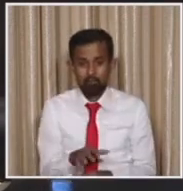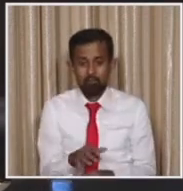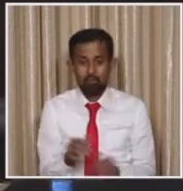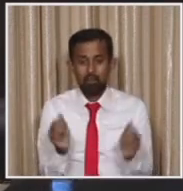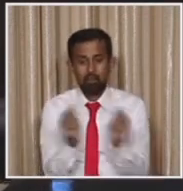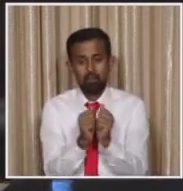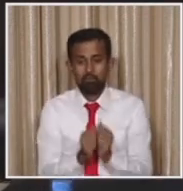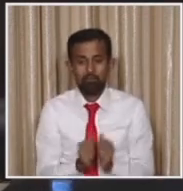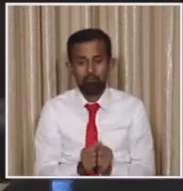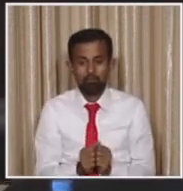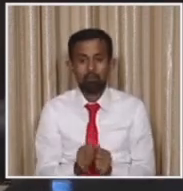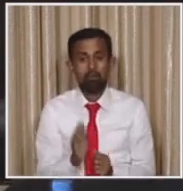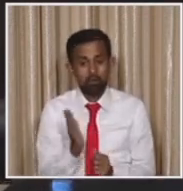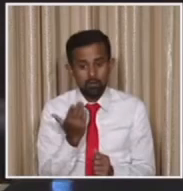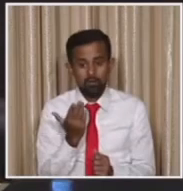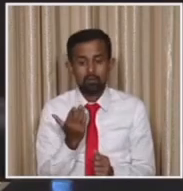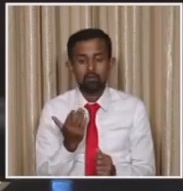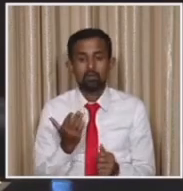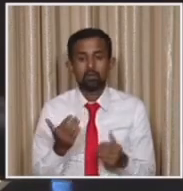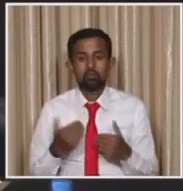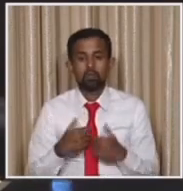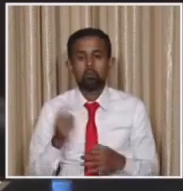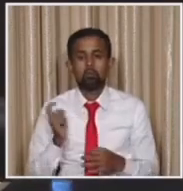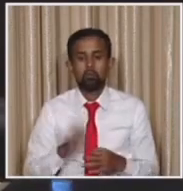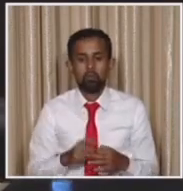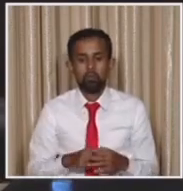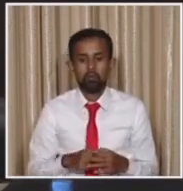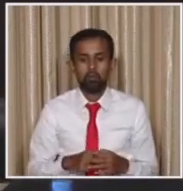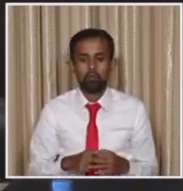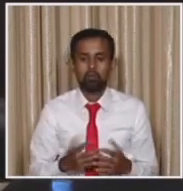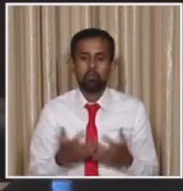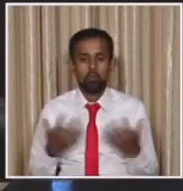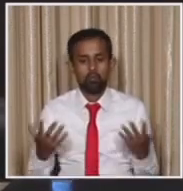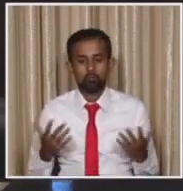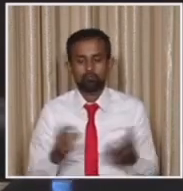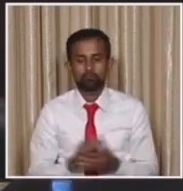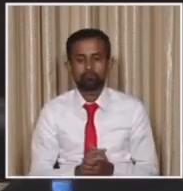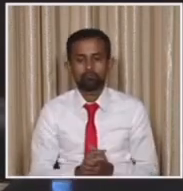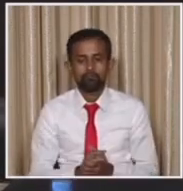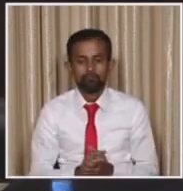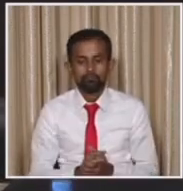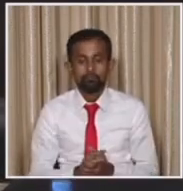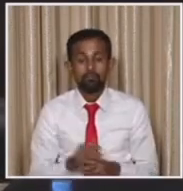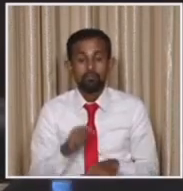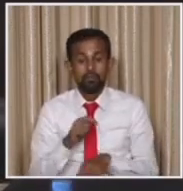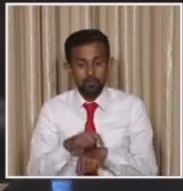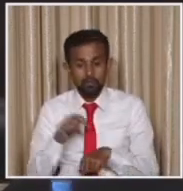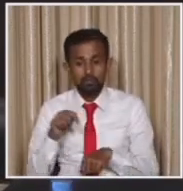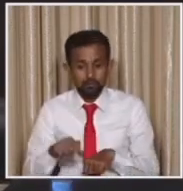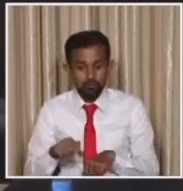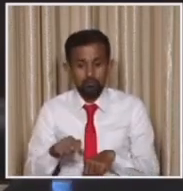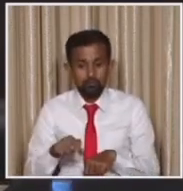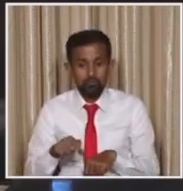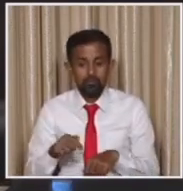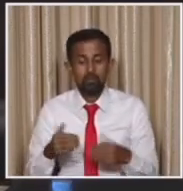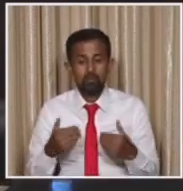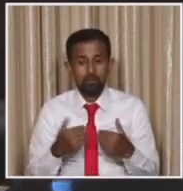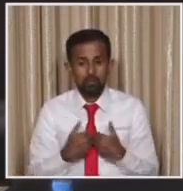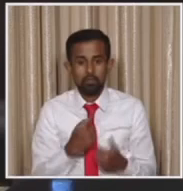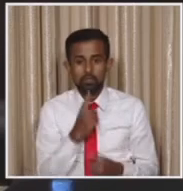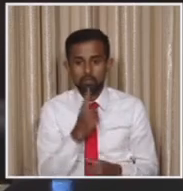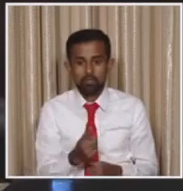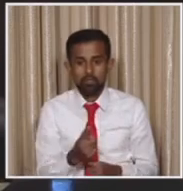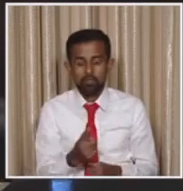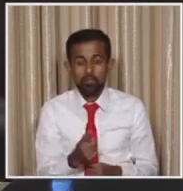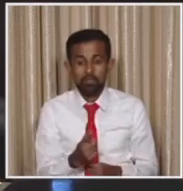කරපු වැඩපිළිවෙල වල නිසා තමයි මේ ප්‍රශ්නේ දුර දිග යන්නේ. ඉතින් දැන්වත් අපිට අපි කියනවා